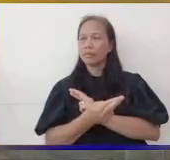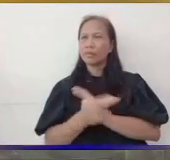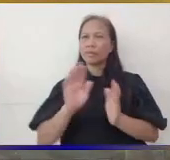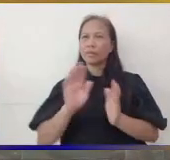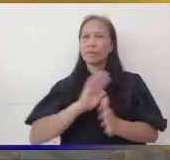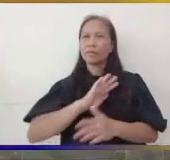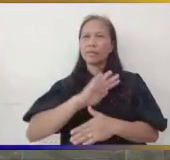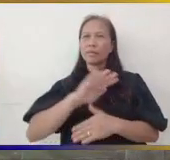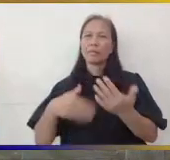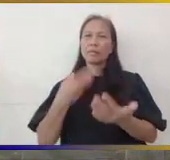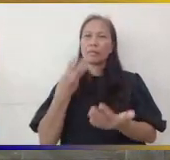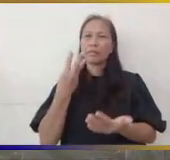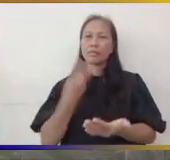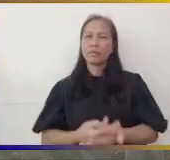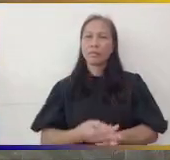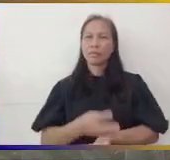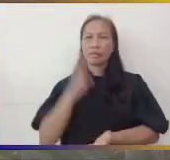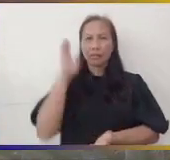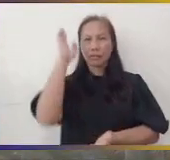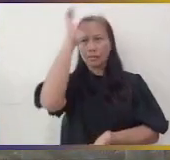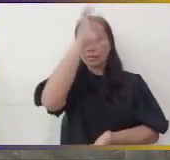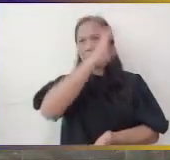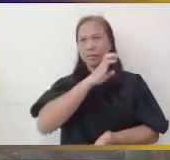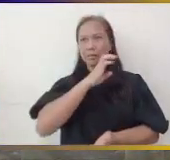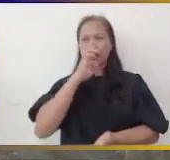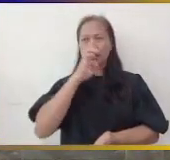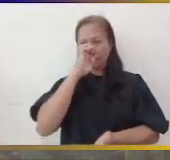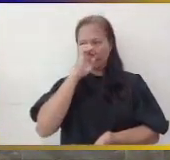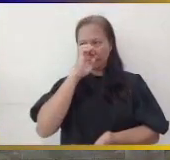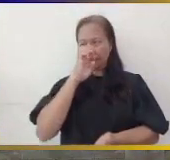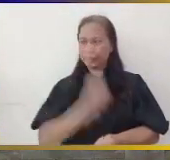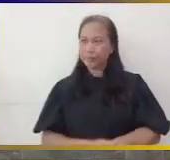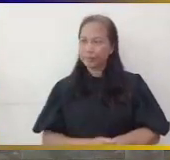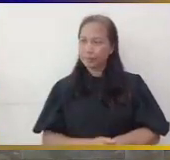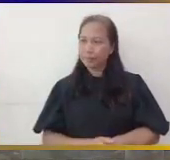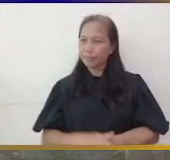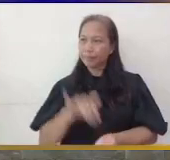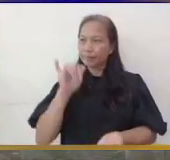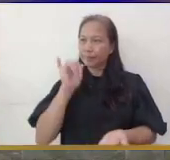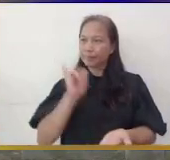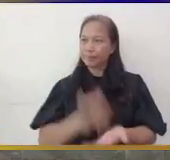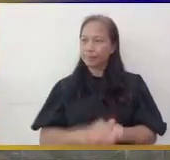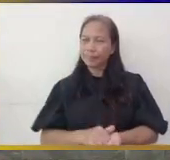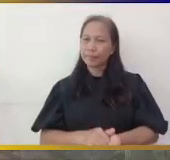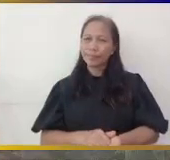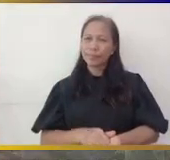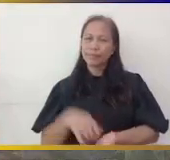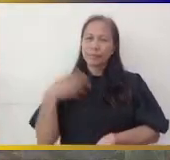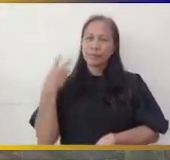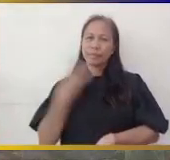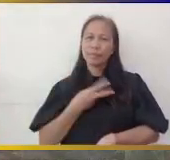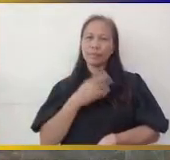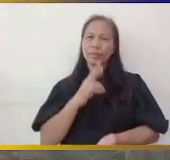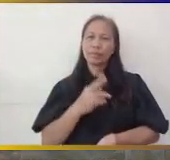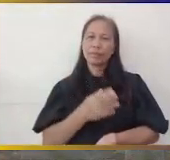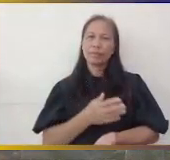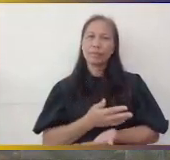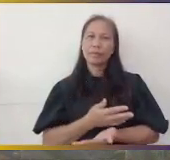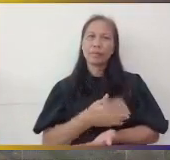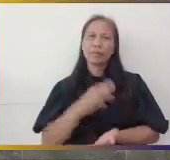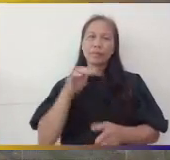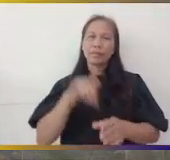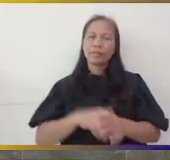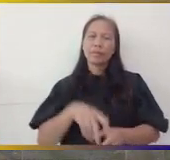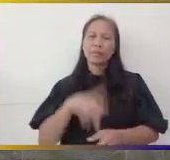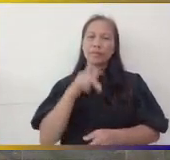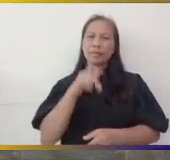Europe you see reformation po na yan Kaya nga sabi ko po sa inyo nasa preformation reformers po tayo you